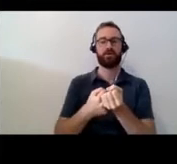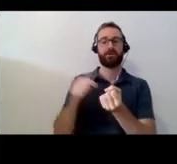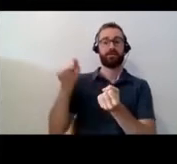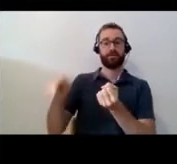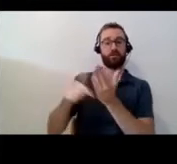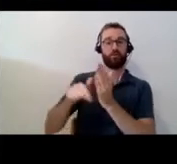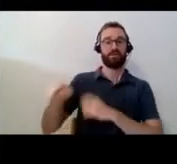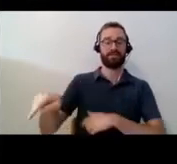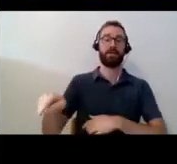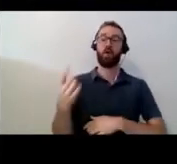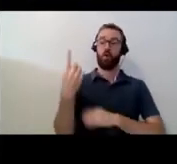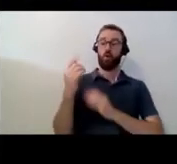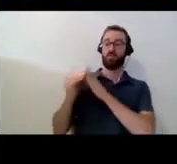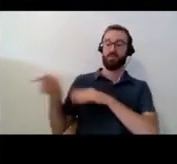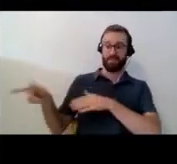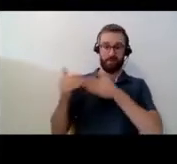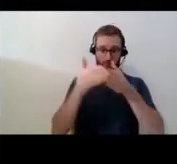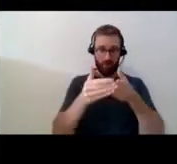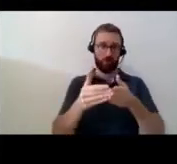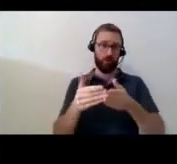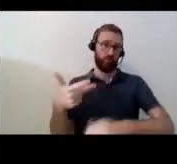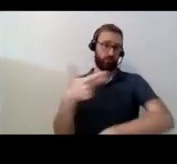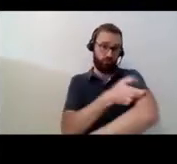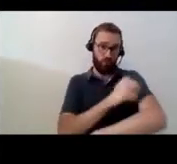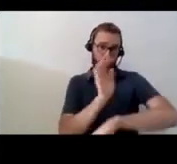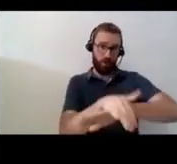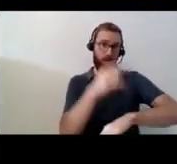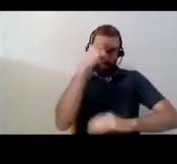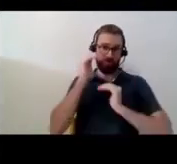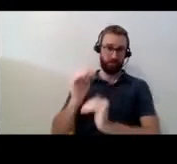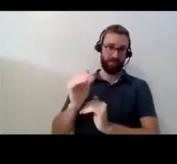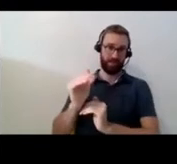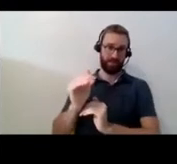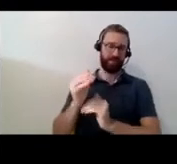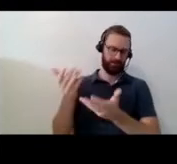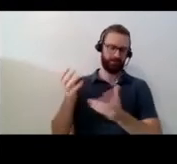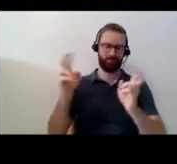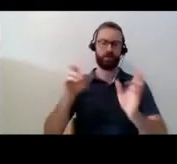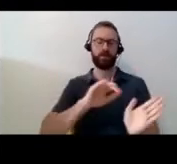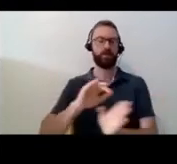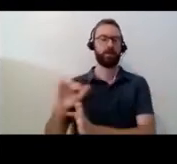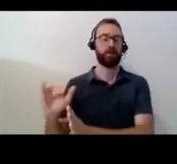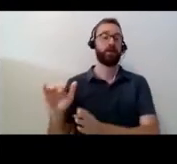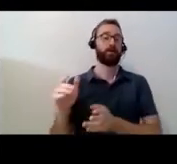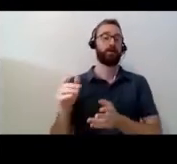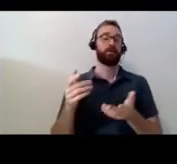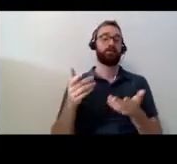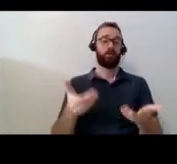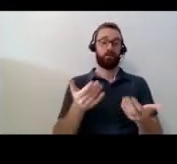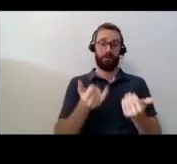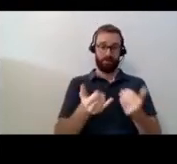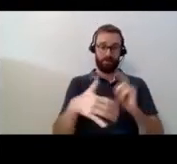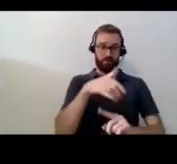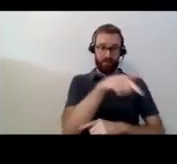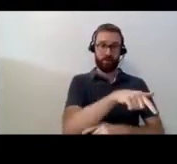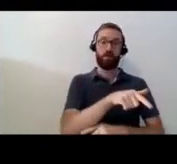où une municipalité demandait une euthanasie pour des raisons de sécurité. Et donc, on vient dire, selon la